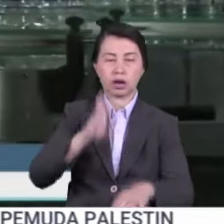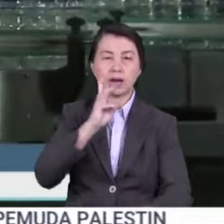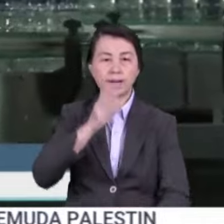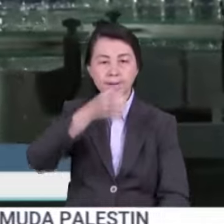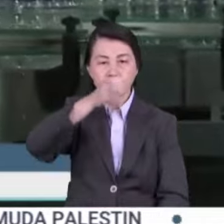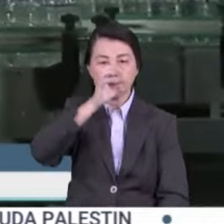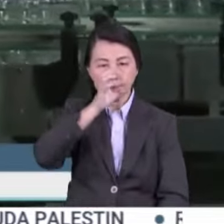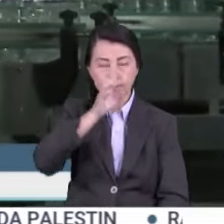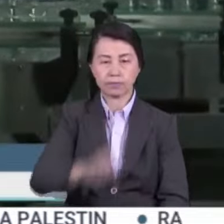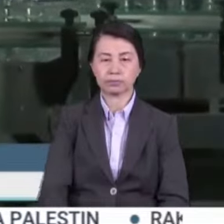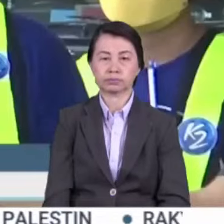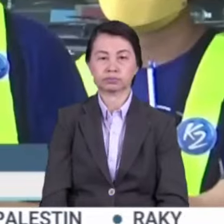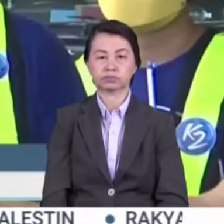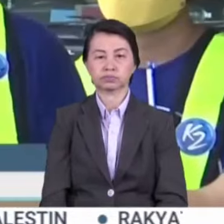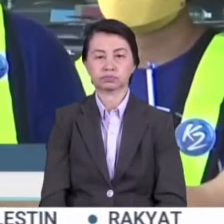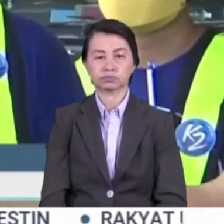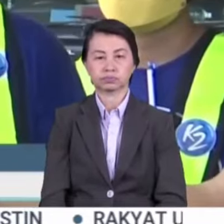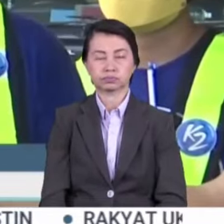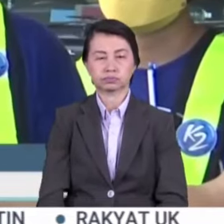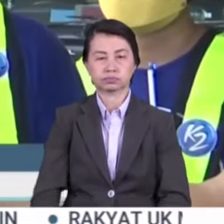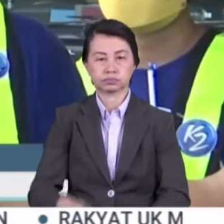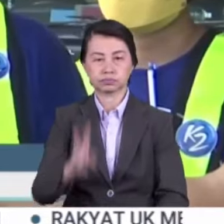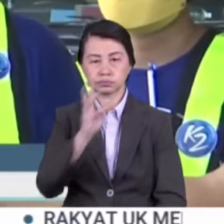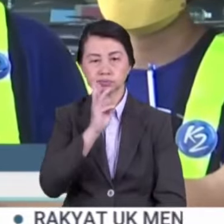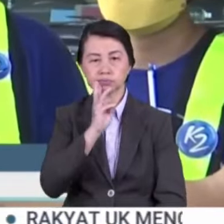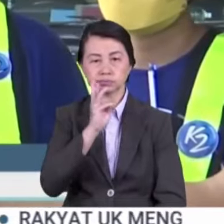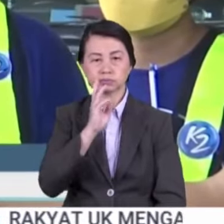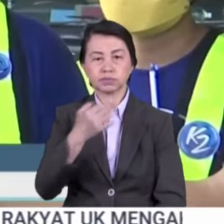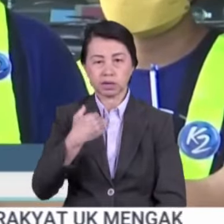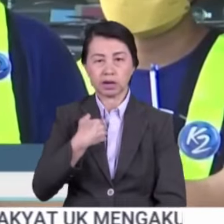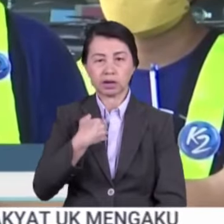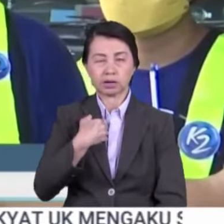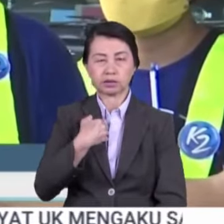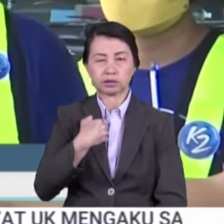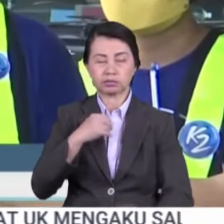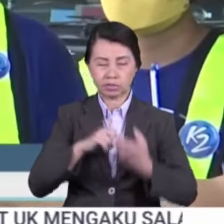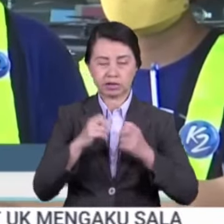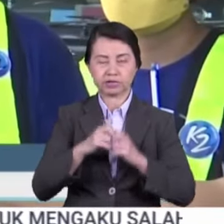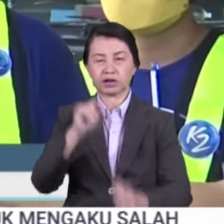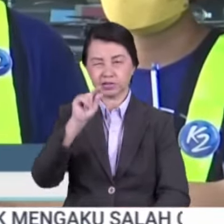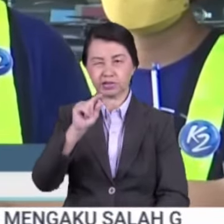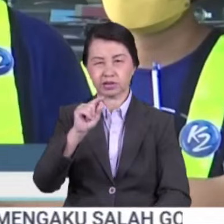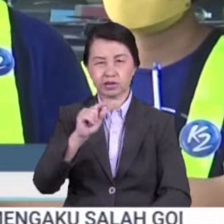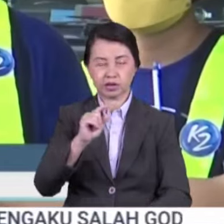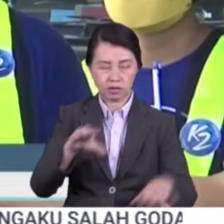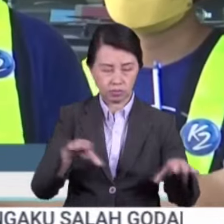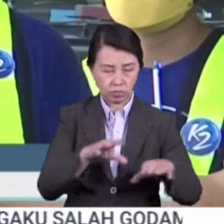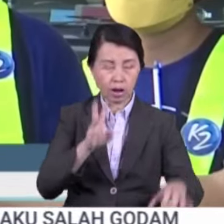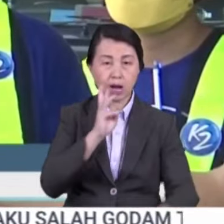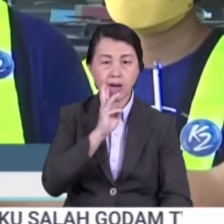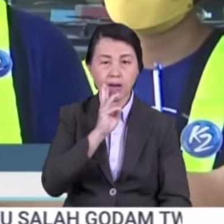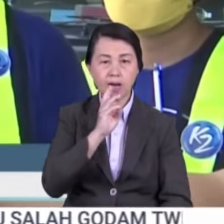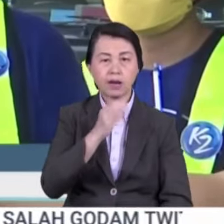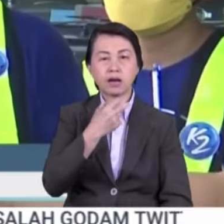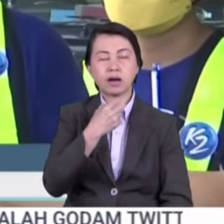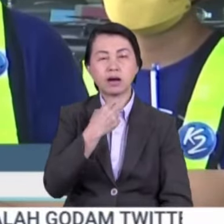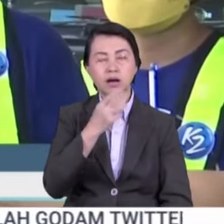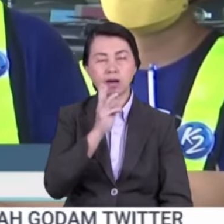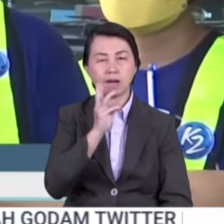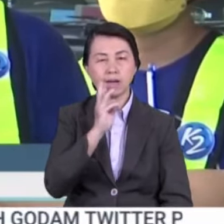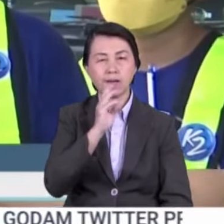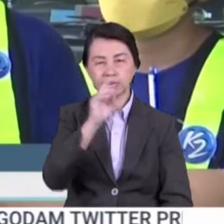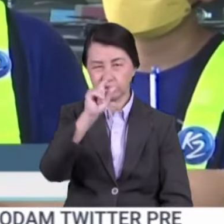minuman. Penghasilannya memang ada terjejas sikit sebab mesin-mesin yang untuk menghasilkan